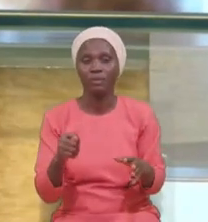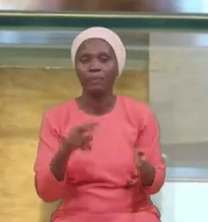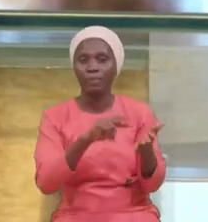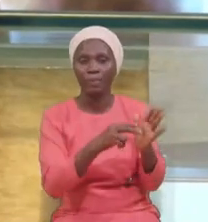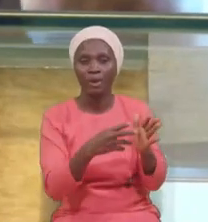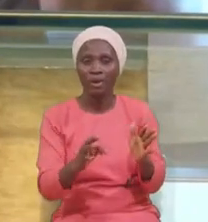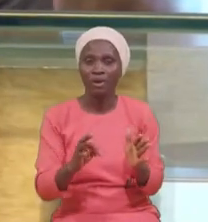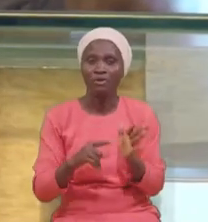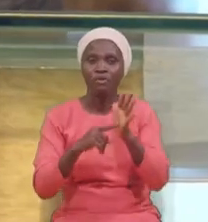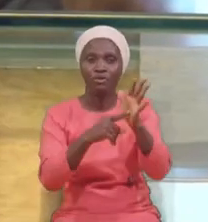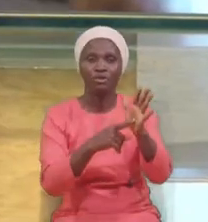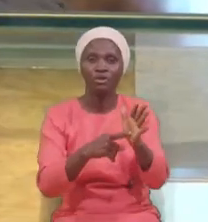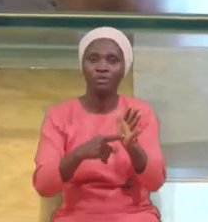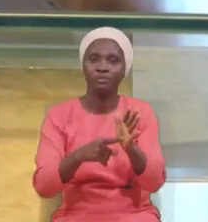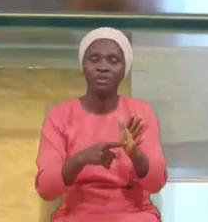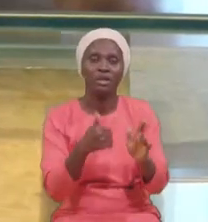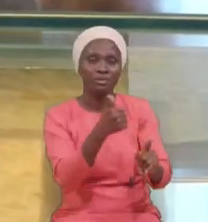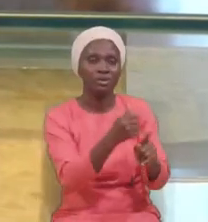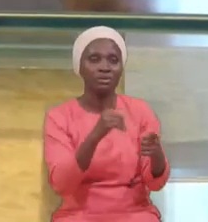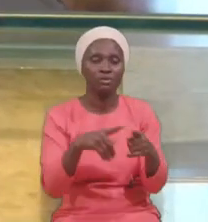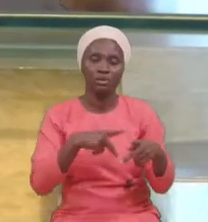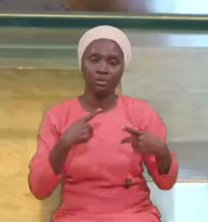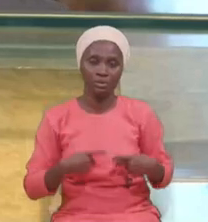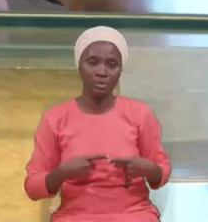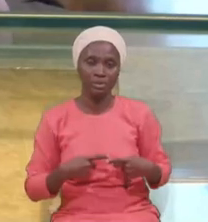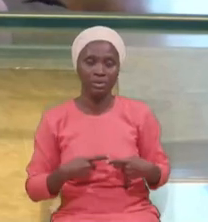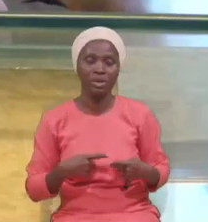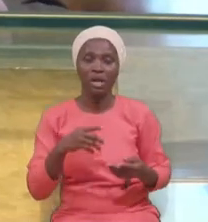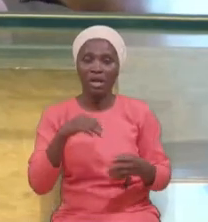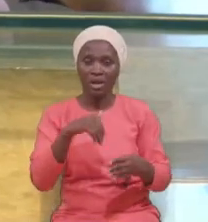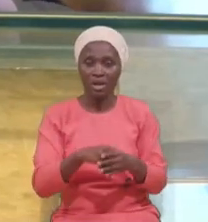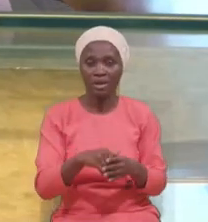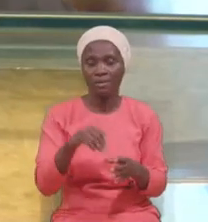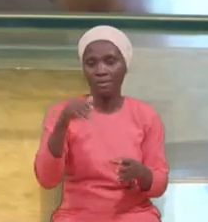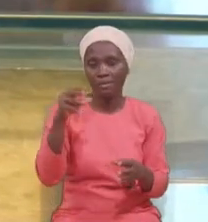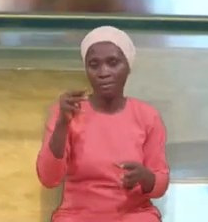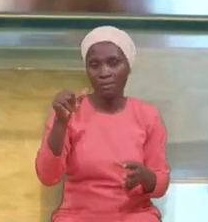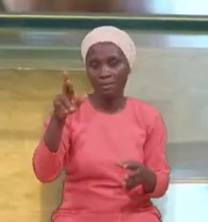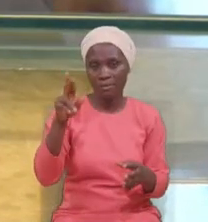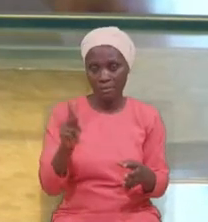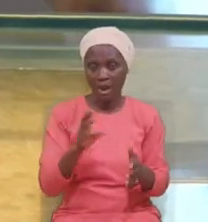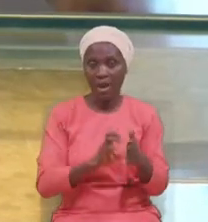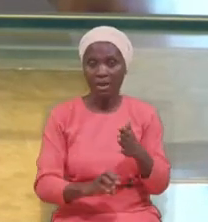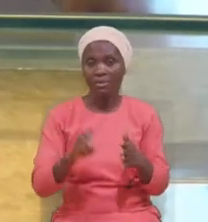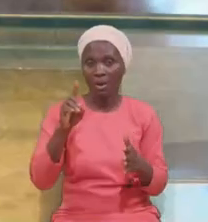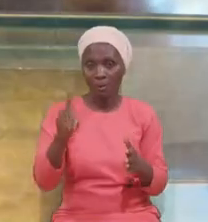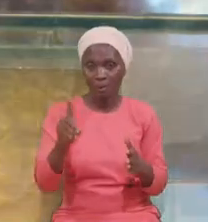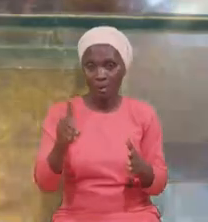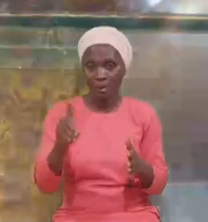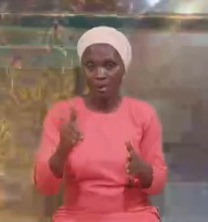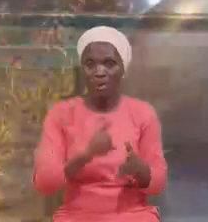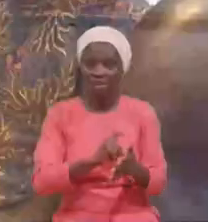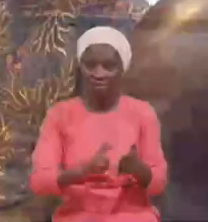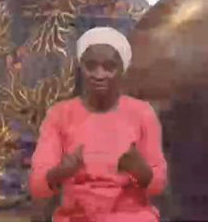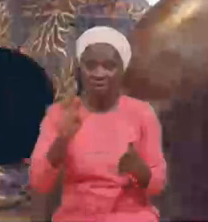montrer au sacrificateur. Marc chapitre 1, je lis la deuxième partie